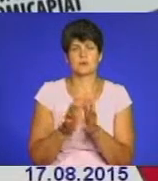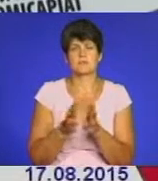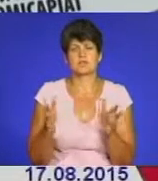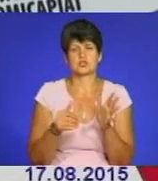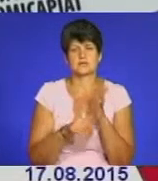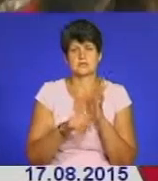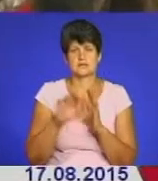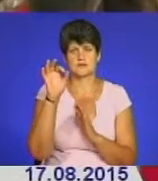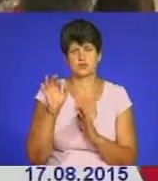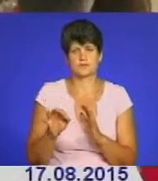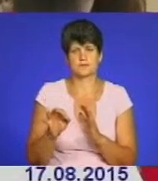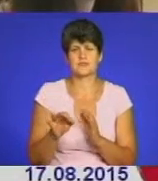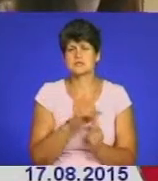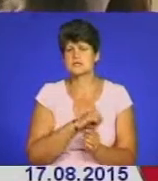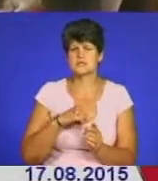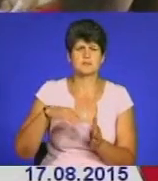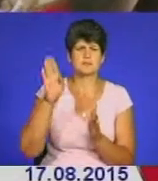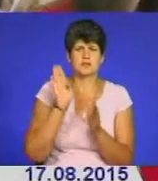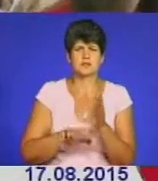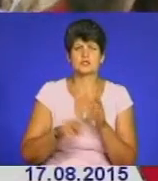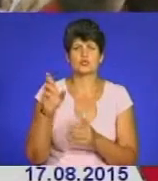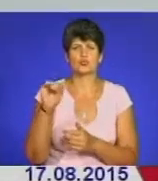Зборівський район – більше 80%.